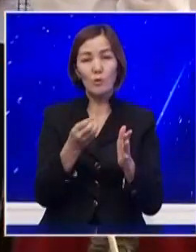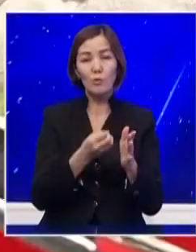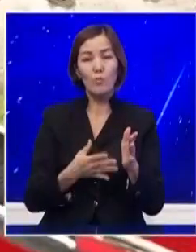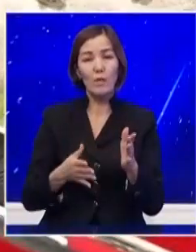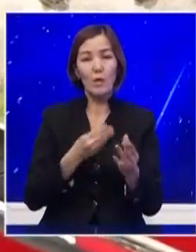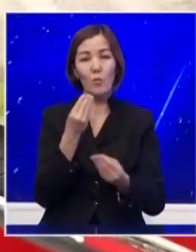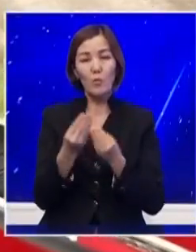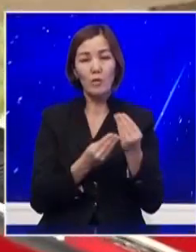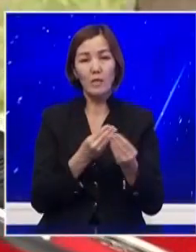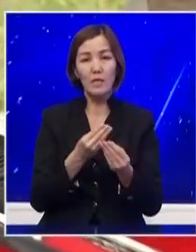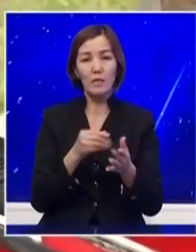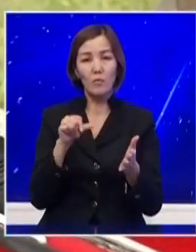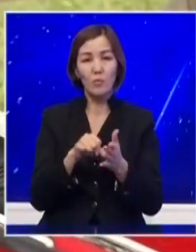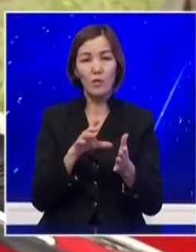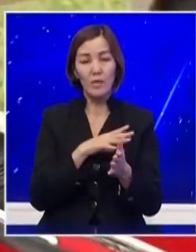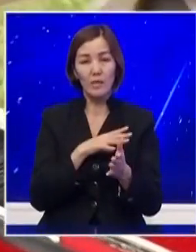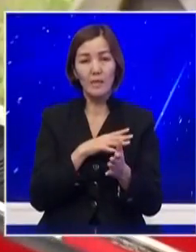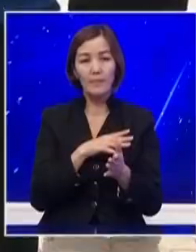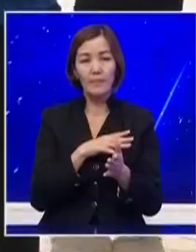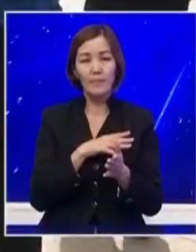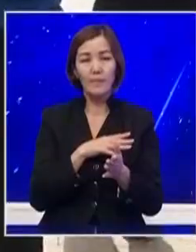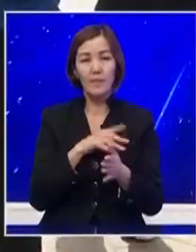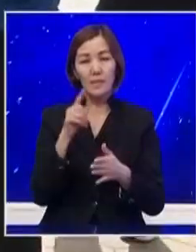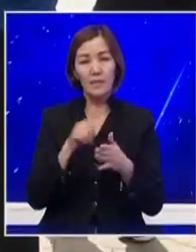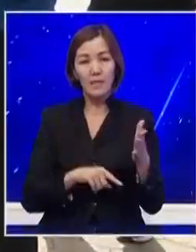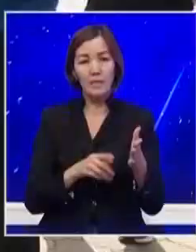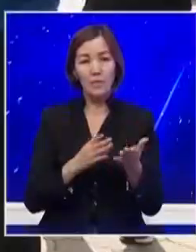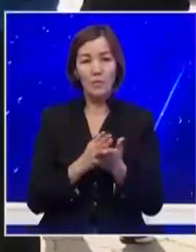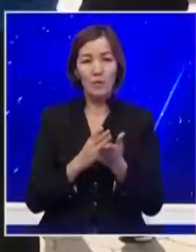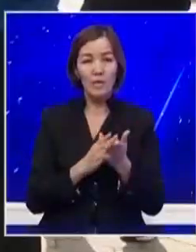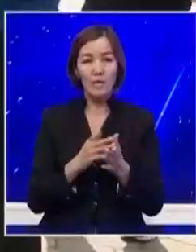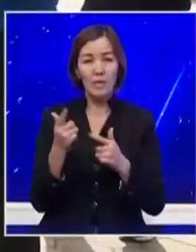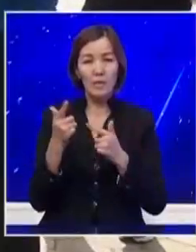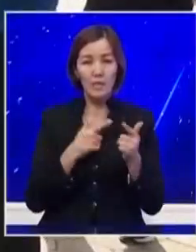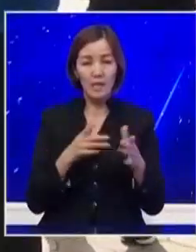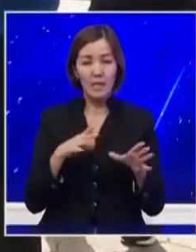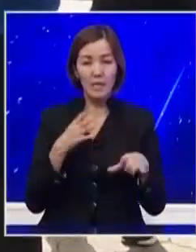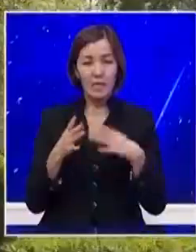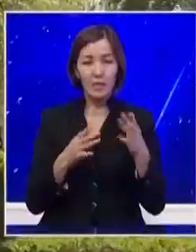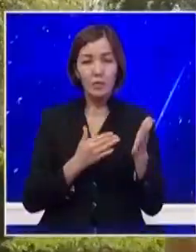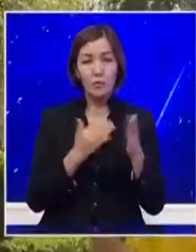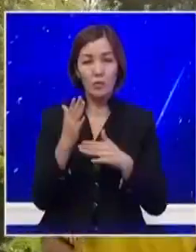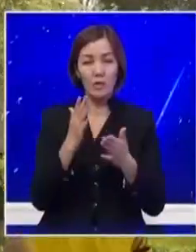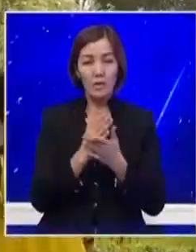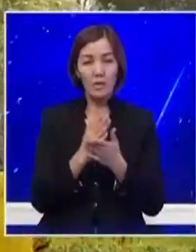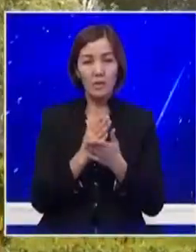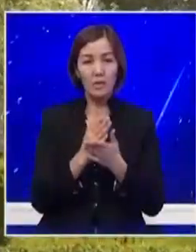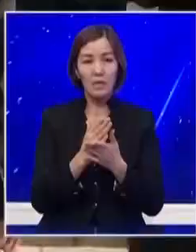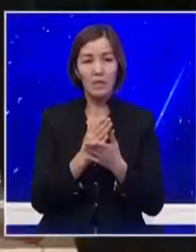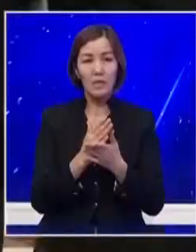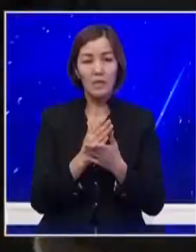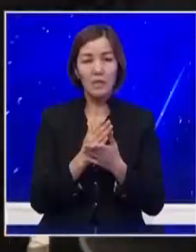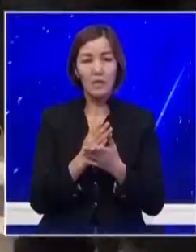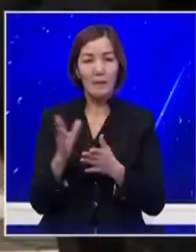спорт түрлерінен өзара сынға түсті. Дін өкілдері дайындық деңгейі жоғары екендігін көрсетті. Алаңның шаңын